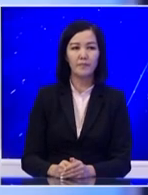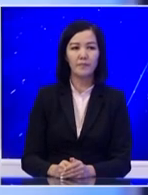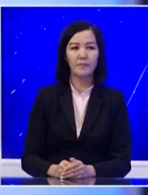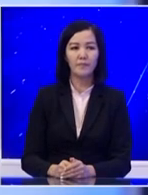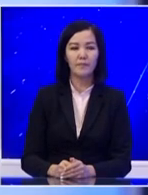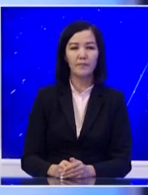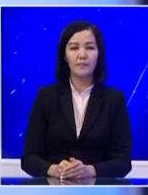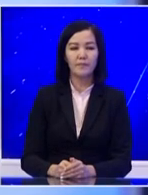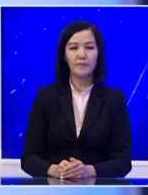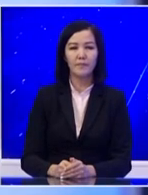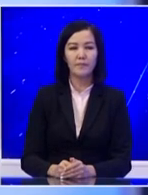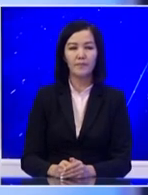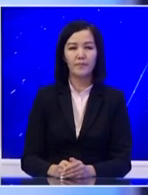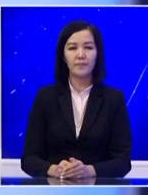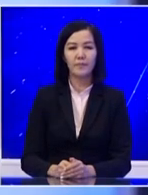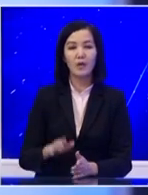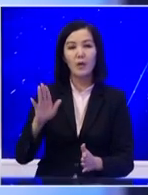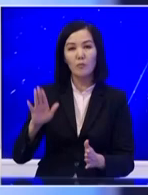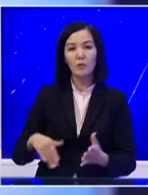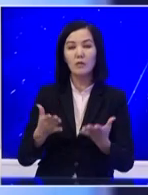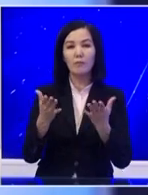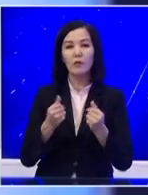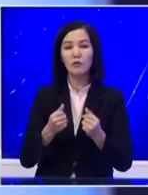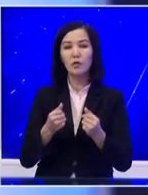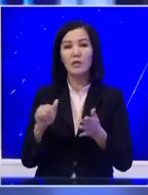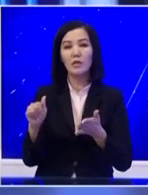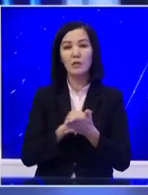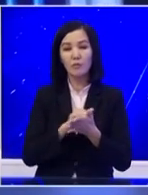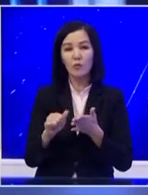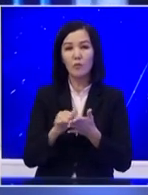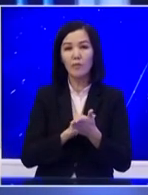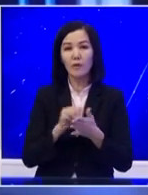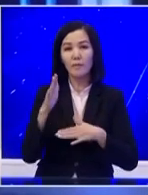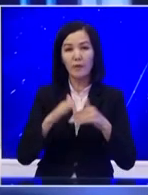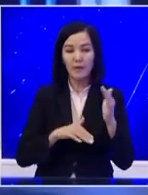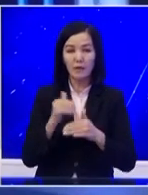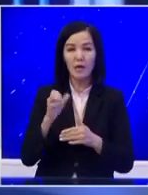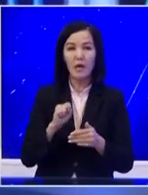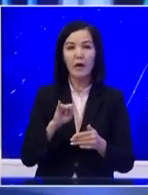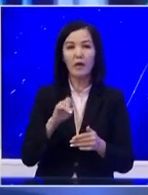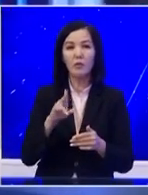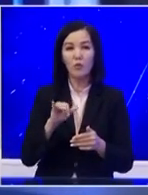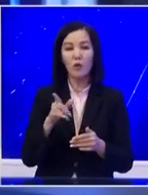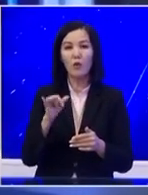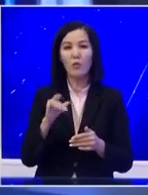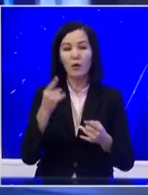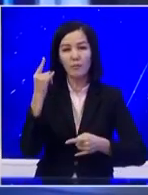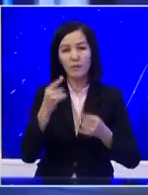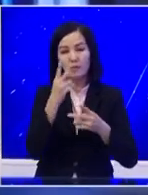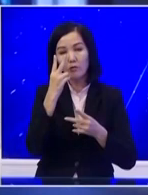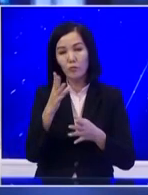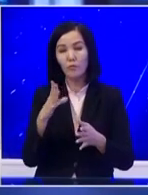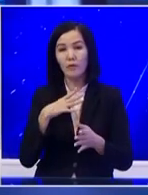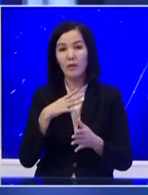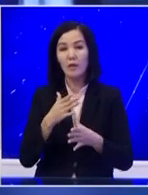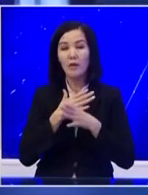келіп. После получения диплома я начала стажироваться в программе «Айтуга Унай». Бейсен Куранбек увидел во мне потенциал и